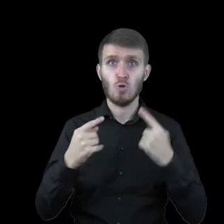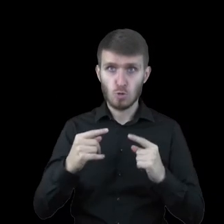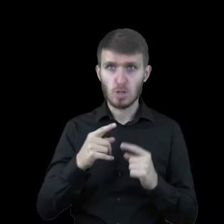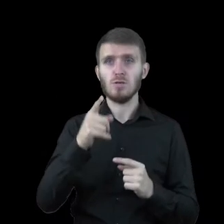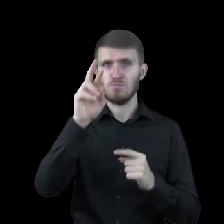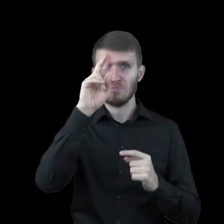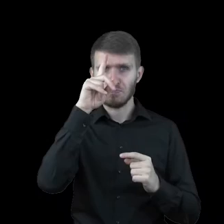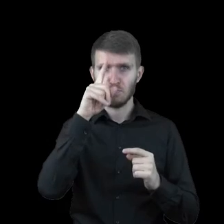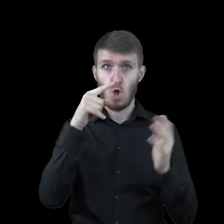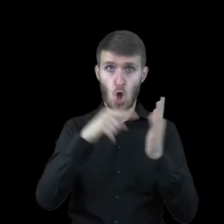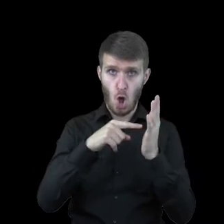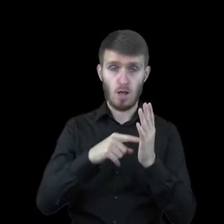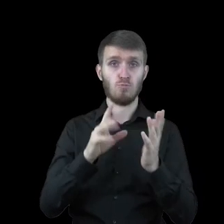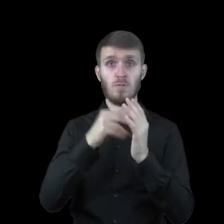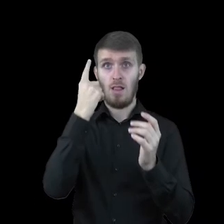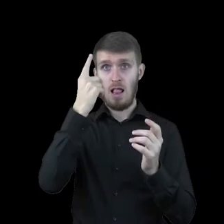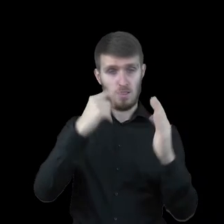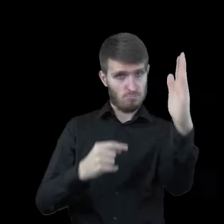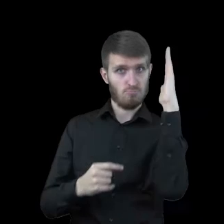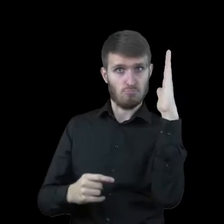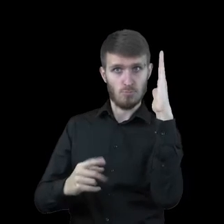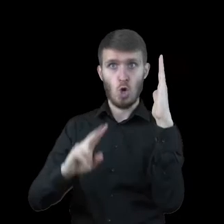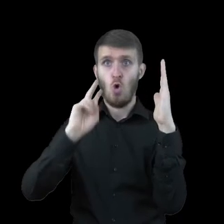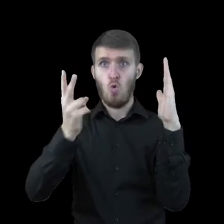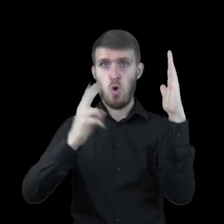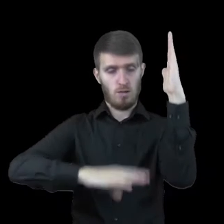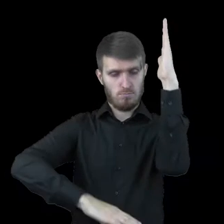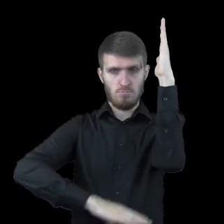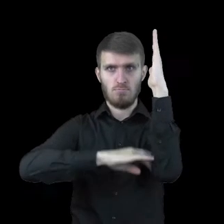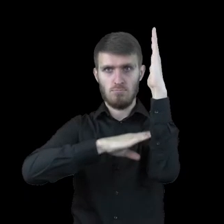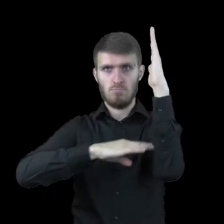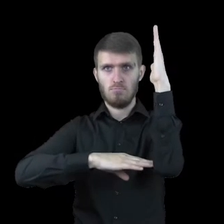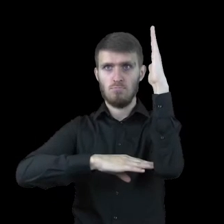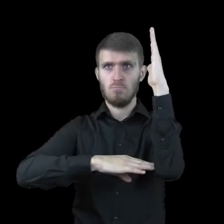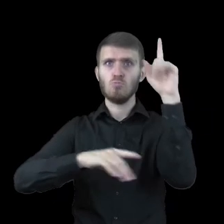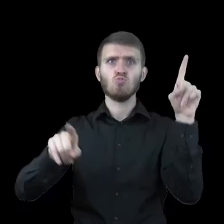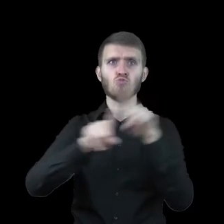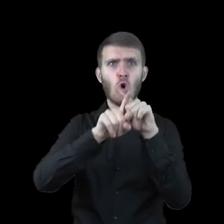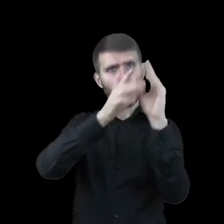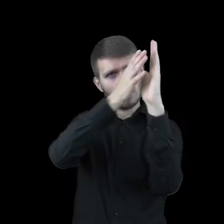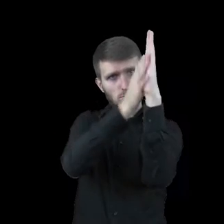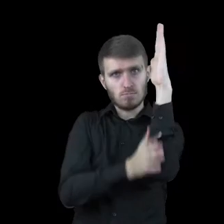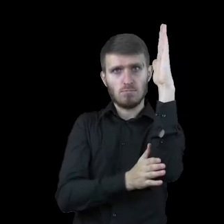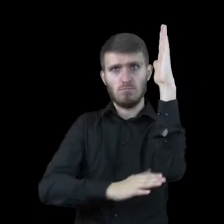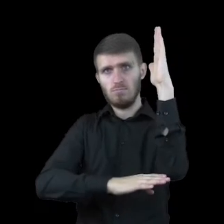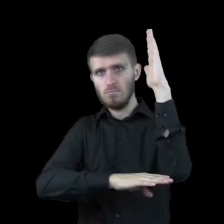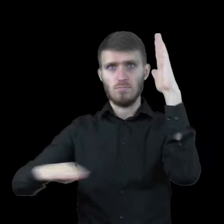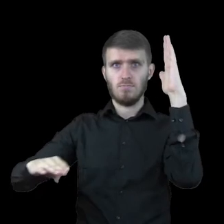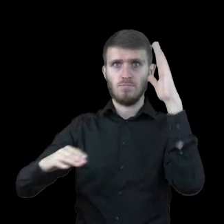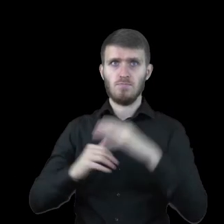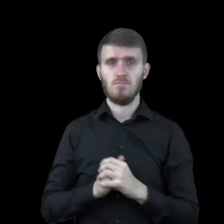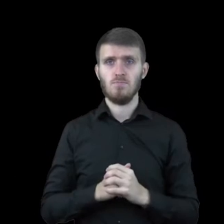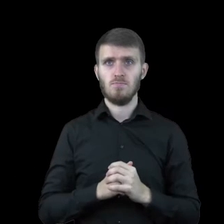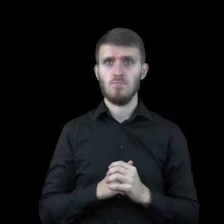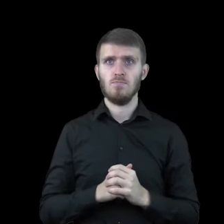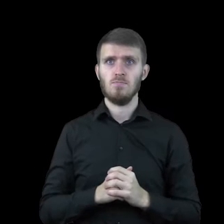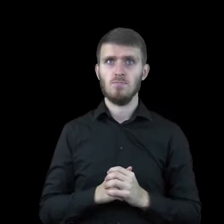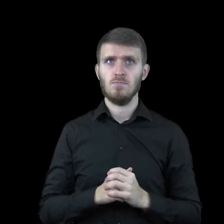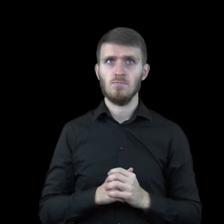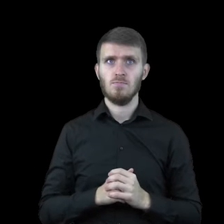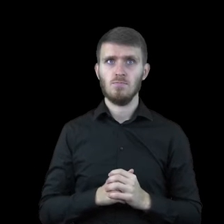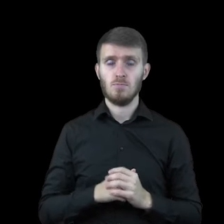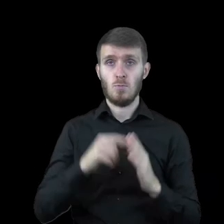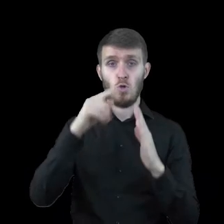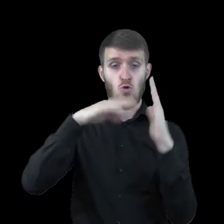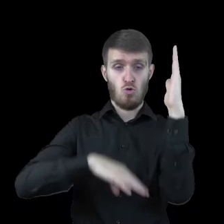wyobrazić to w taki sposób, że trzeba narysować jedną linię poziomą, drugą linię pionową w taki sposób, żeby dotykało się w jednym punkcie. Tak? I